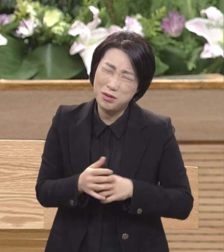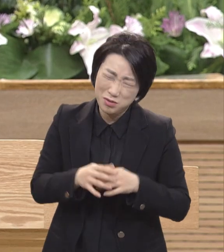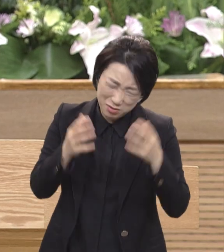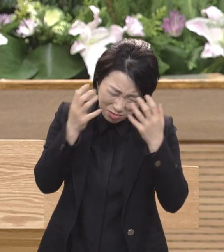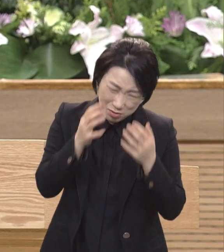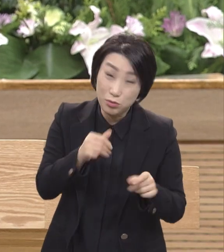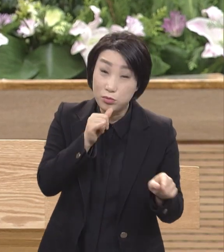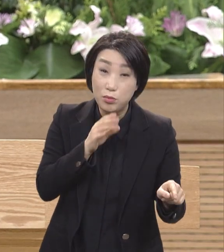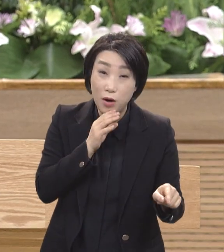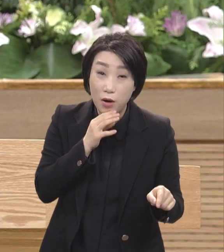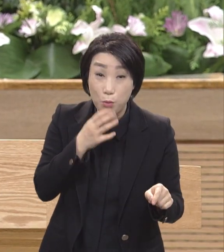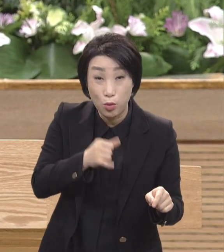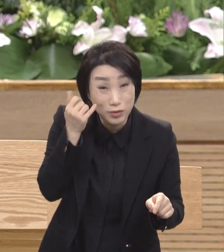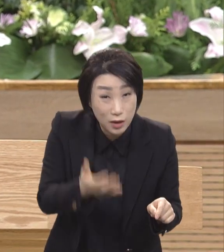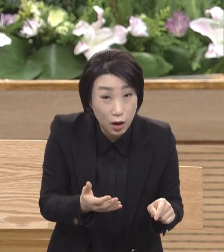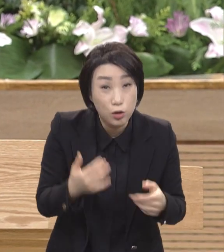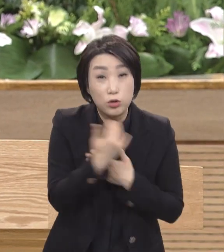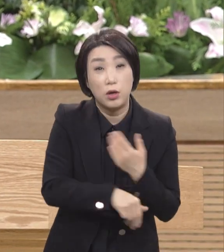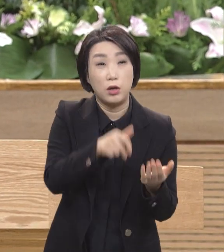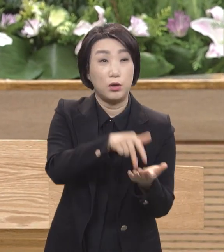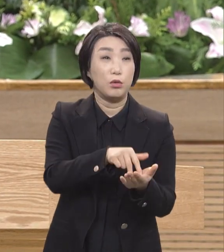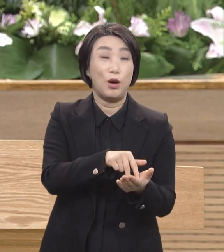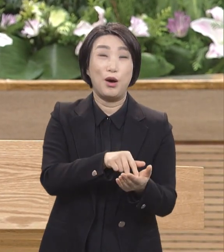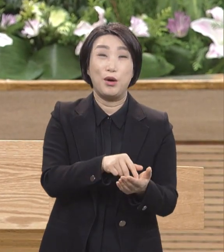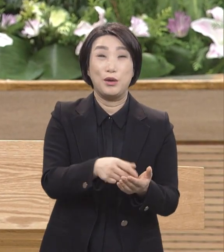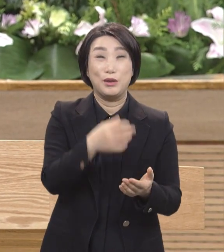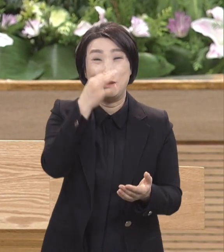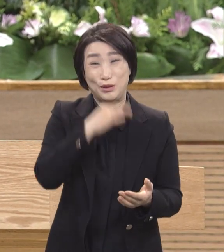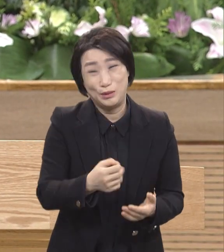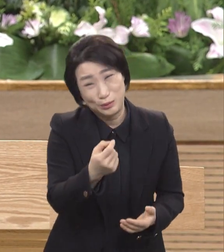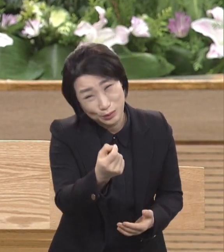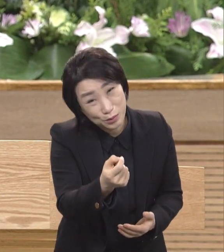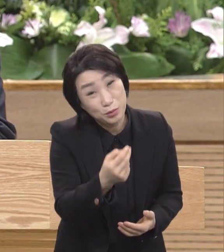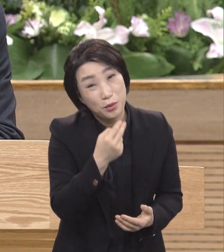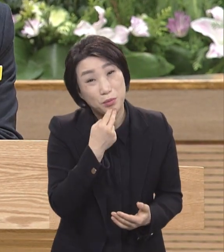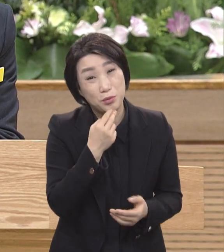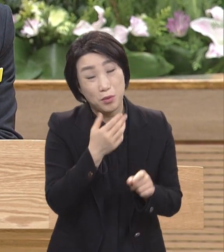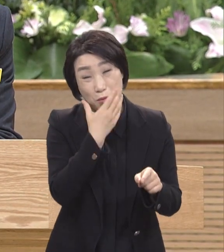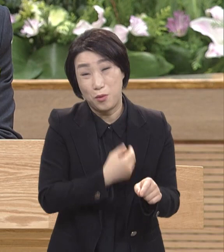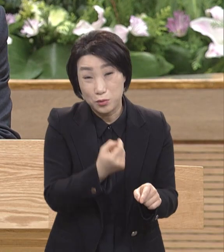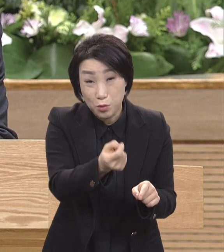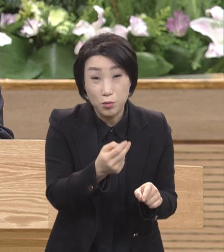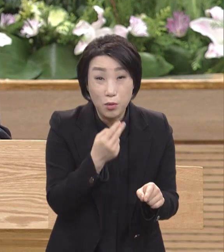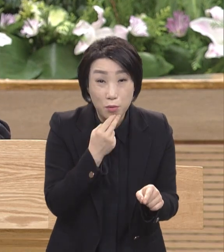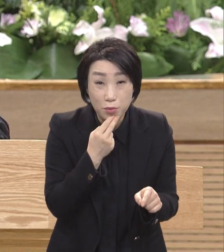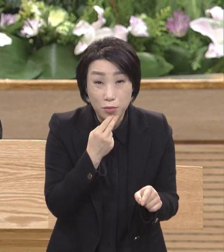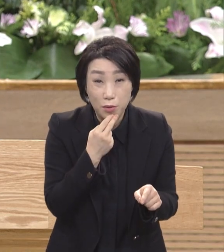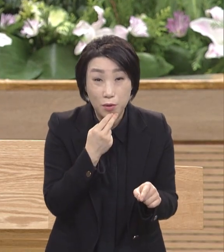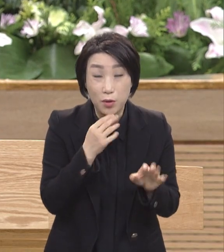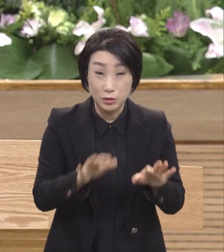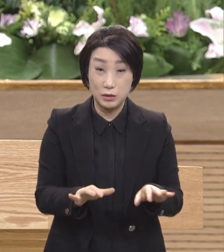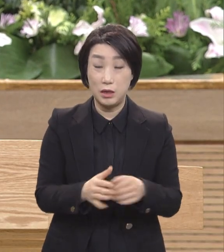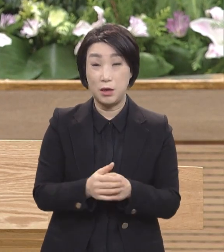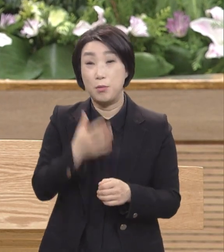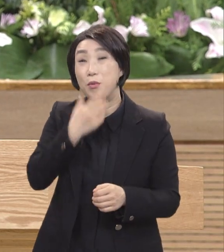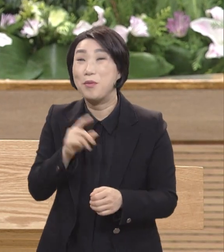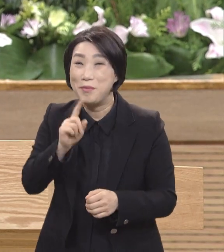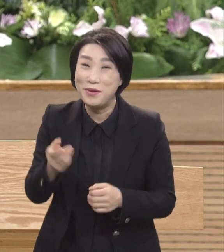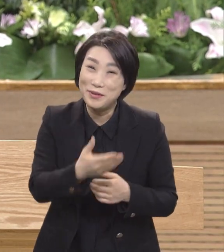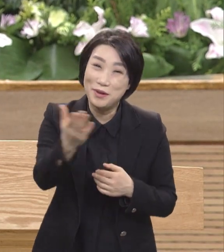있어? 육체로 볼 때는 아무런 복이 없어. 이 복이라는